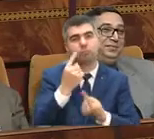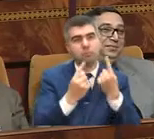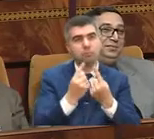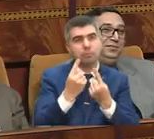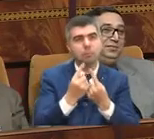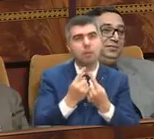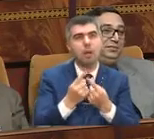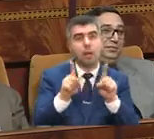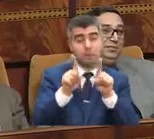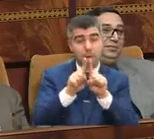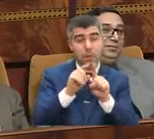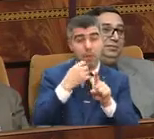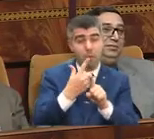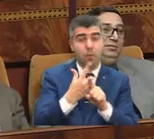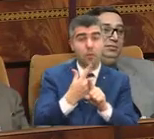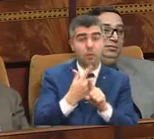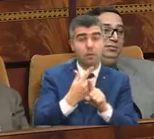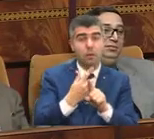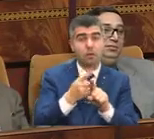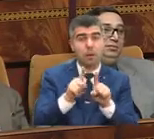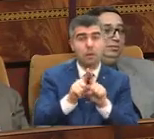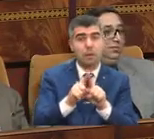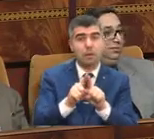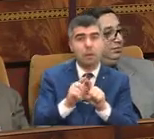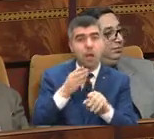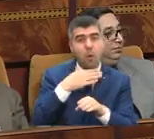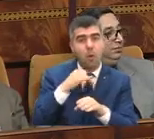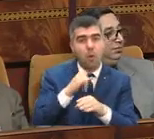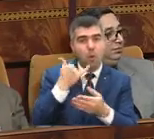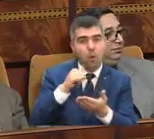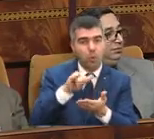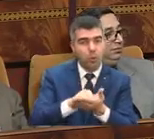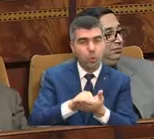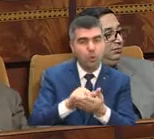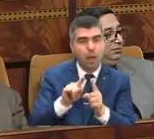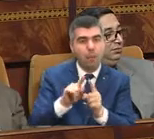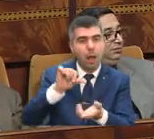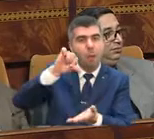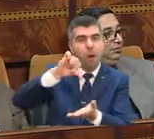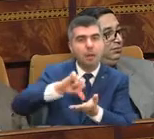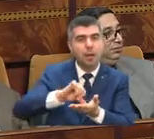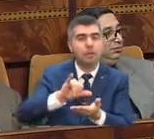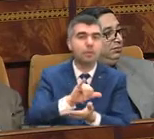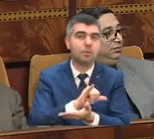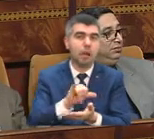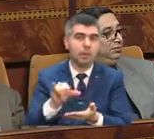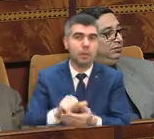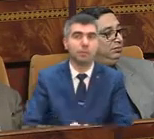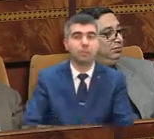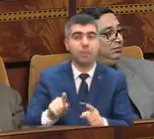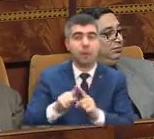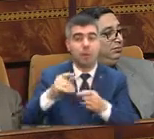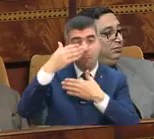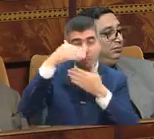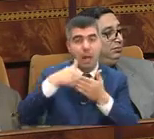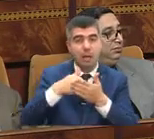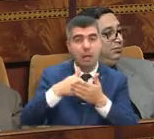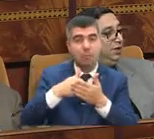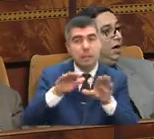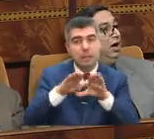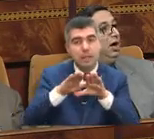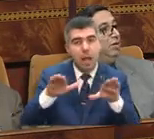الجريمة لا وطن لها، صحيح. قلت كذلك المغرب بلد أمين، صحيح.